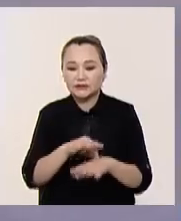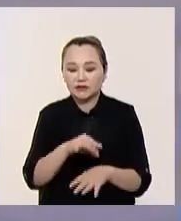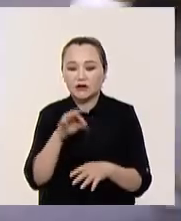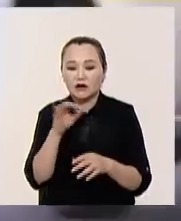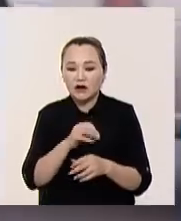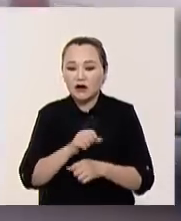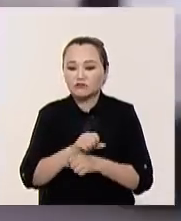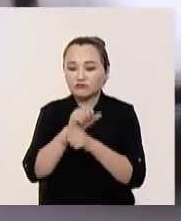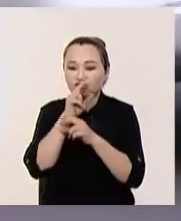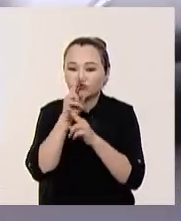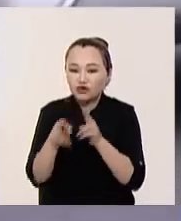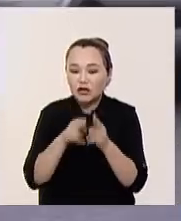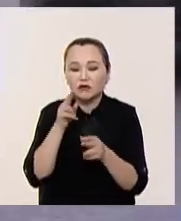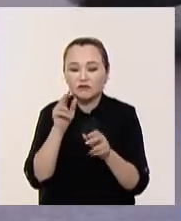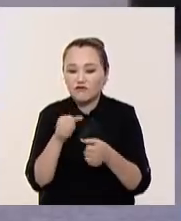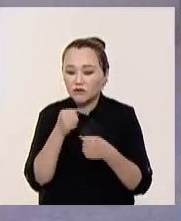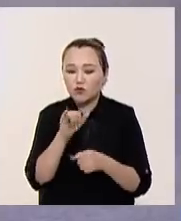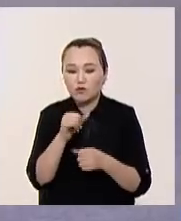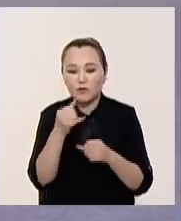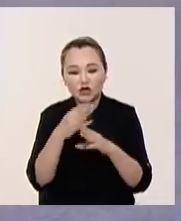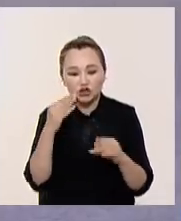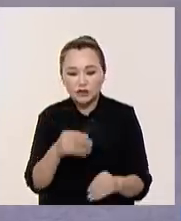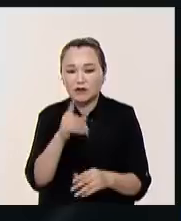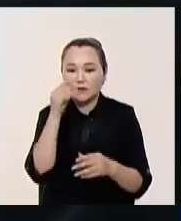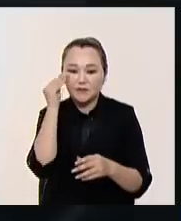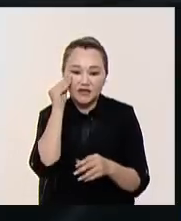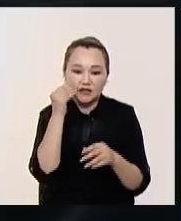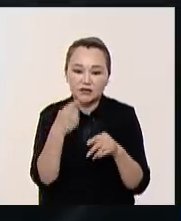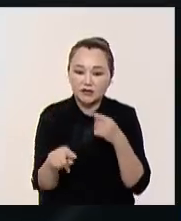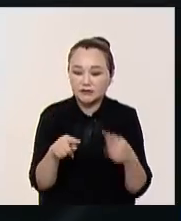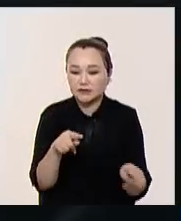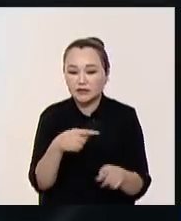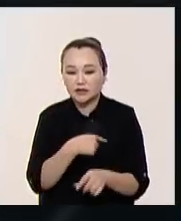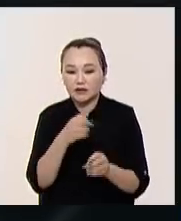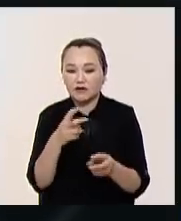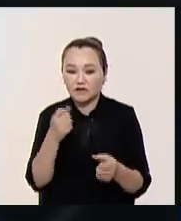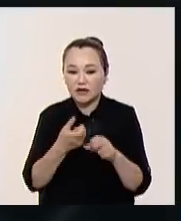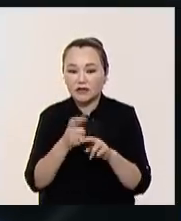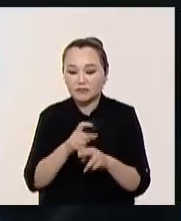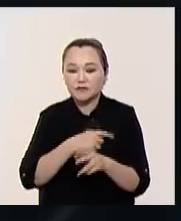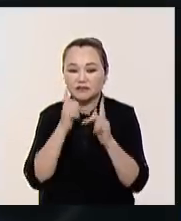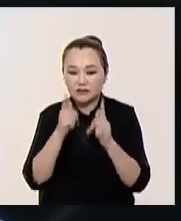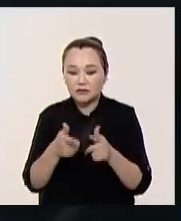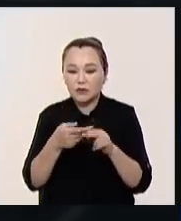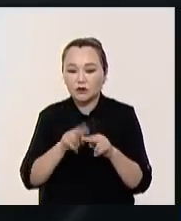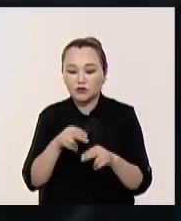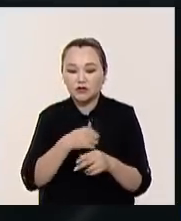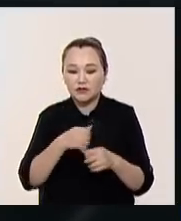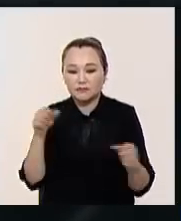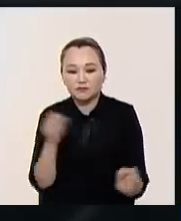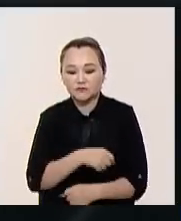их почти невозможно. Но у автомобилистов мнения разделились. Я как водитель с этим согласен, потому что я не